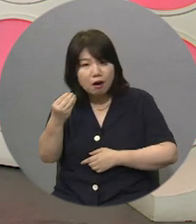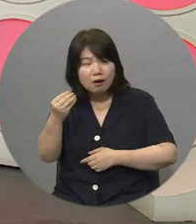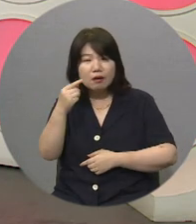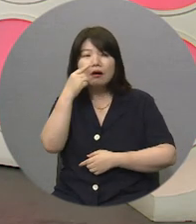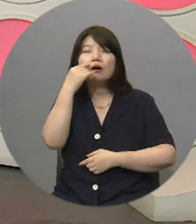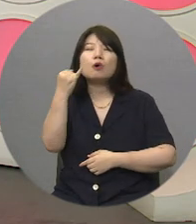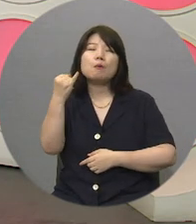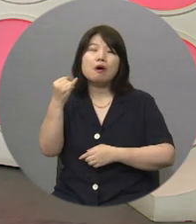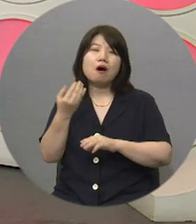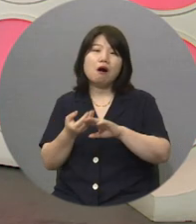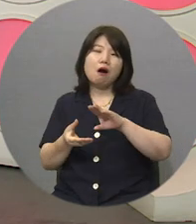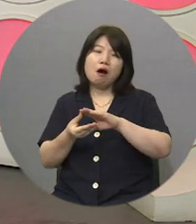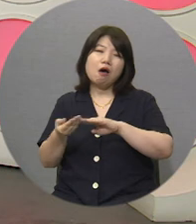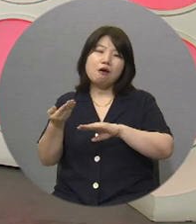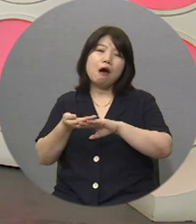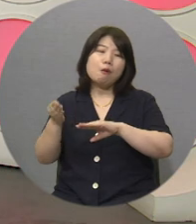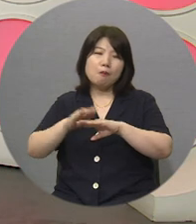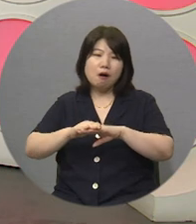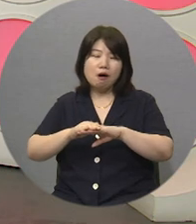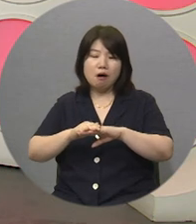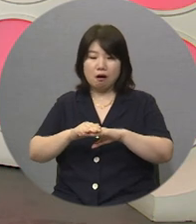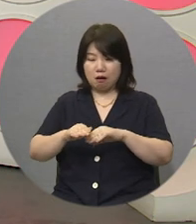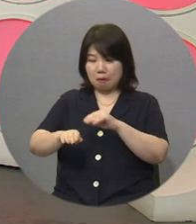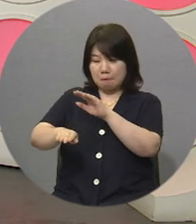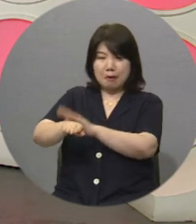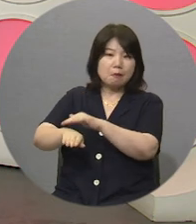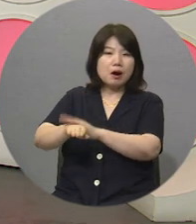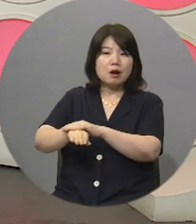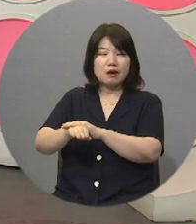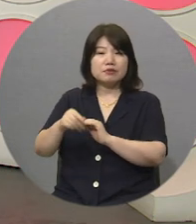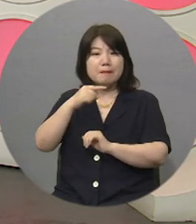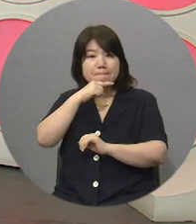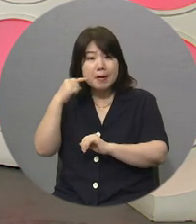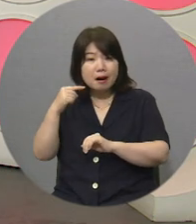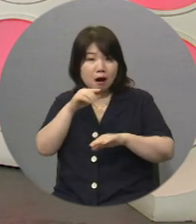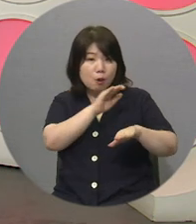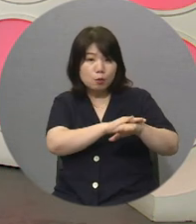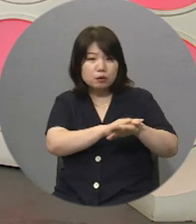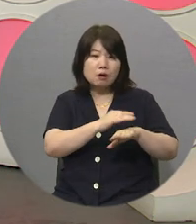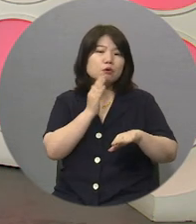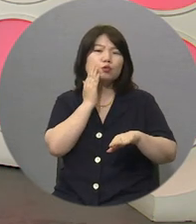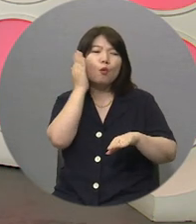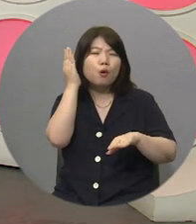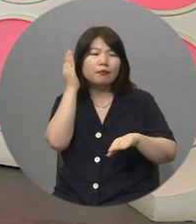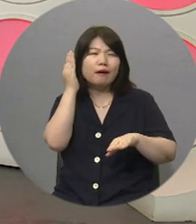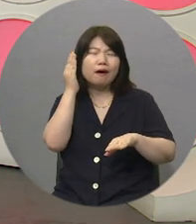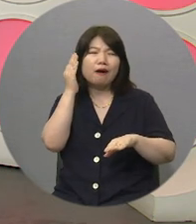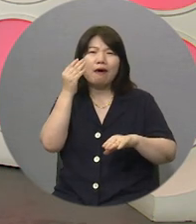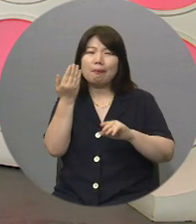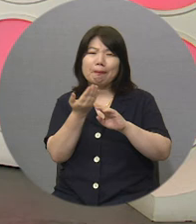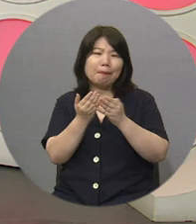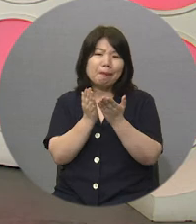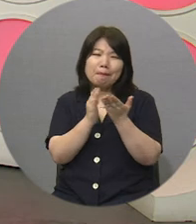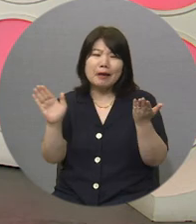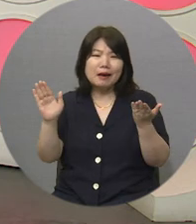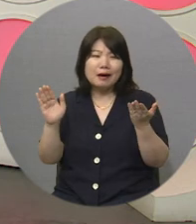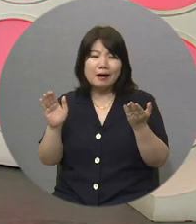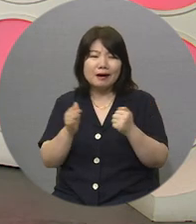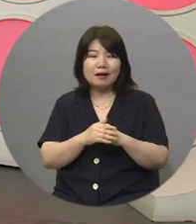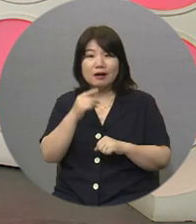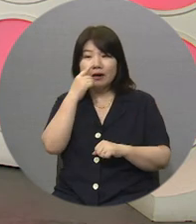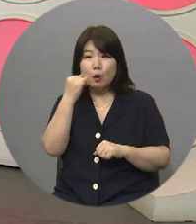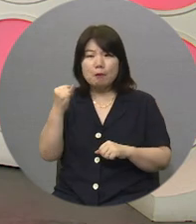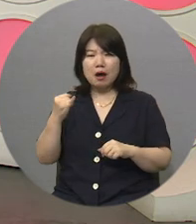눈에 띄었습니다. 왼발에는 빨간색, 오른발엔 초록색 양말. 생각해보면